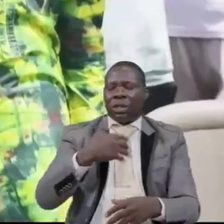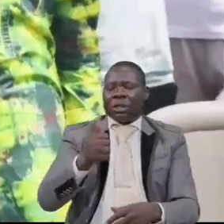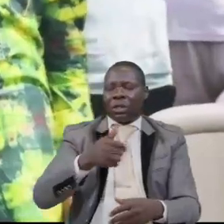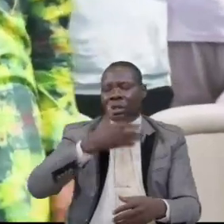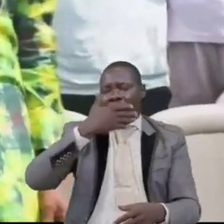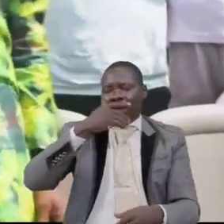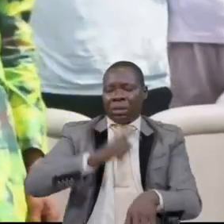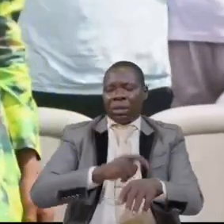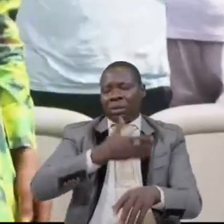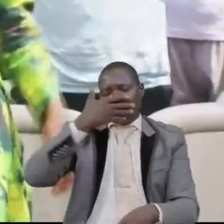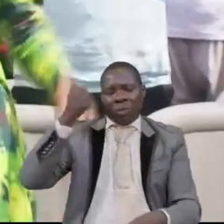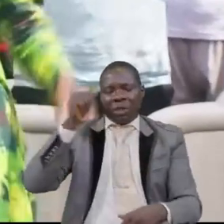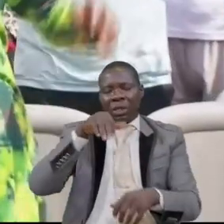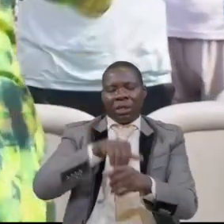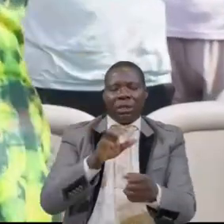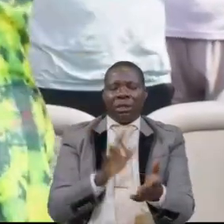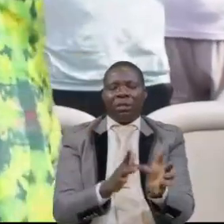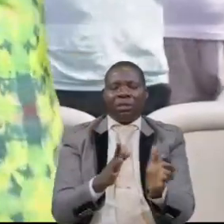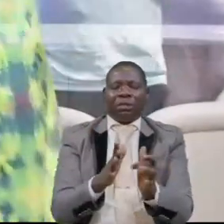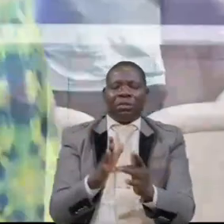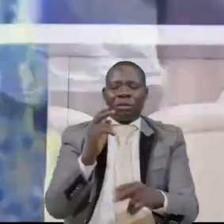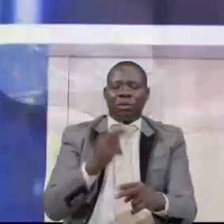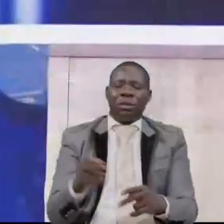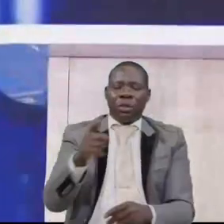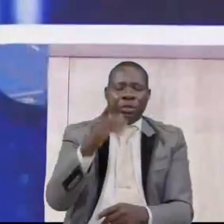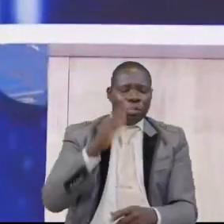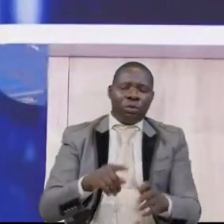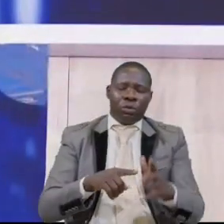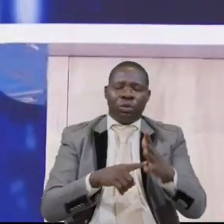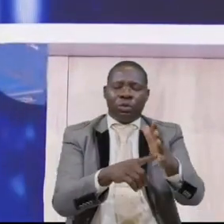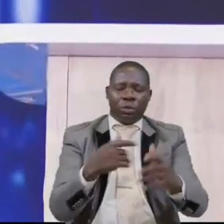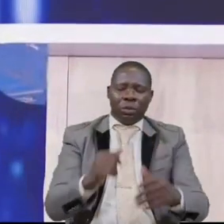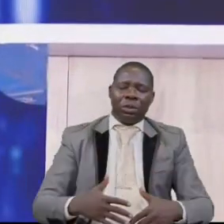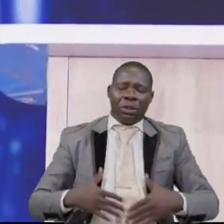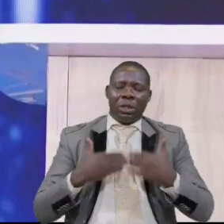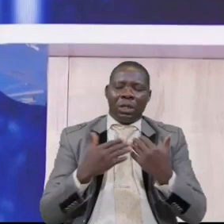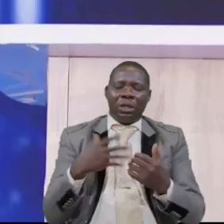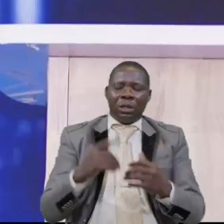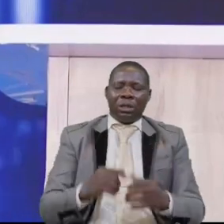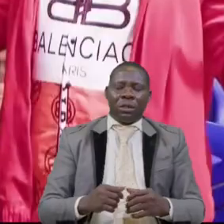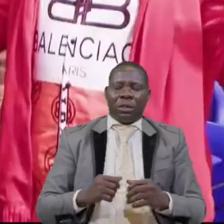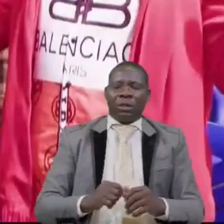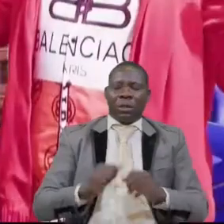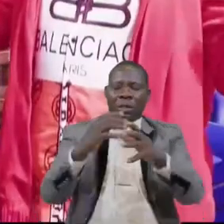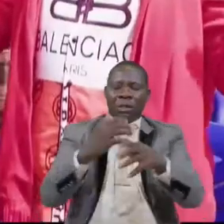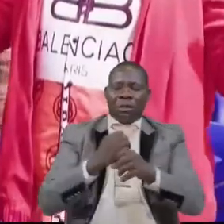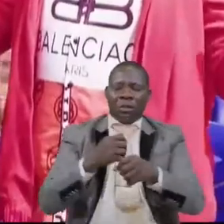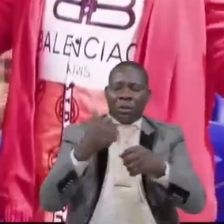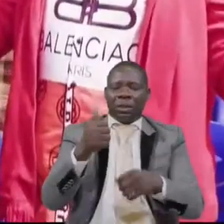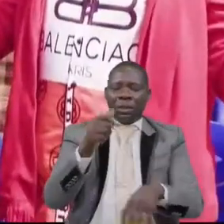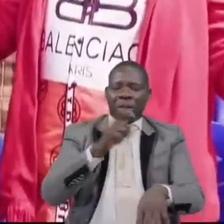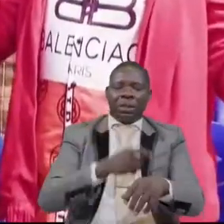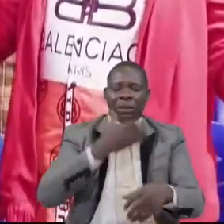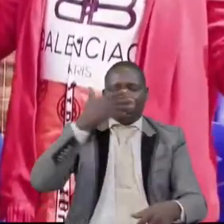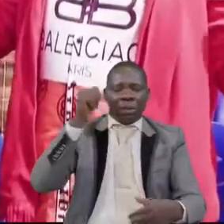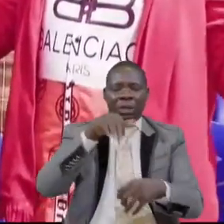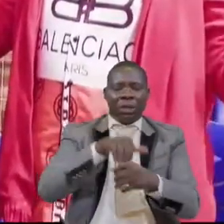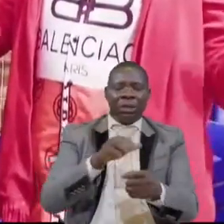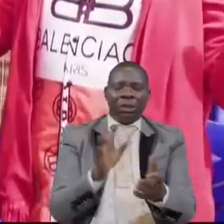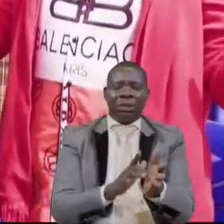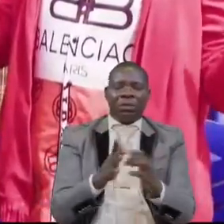supérieure. Vous allez montrer une vie de réalisation de 10 fois supérieure.